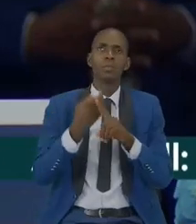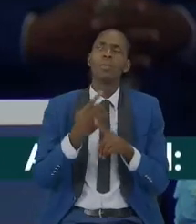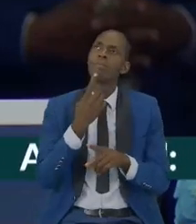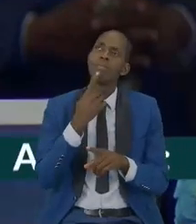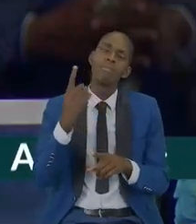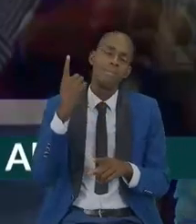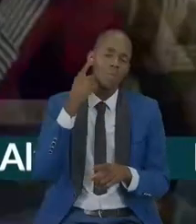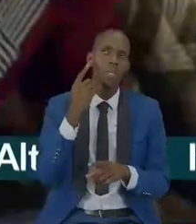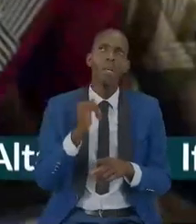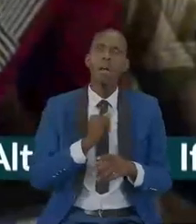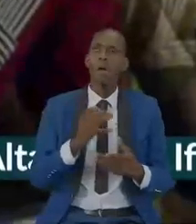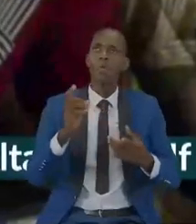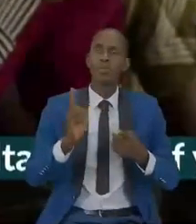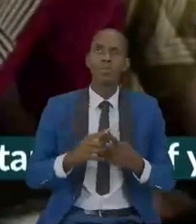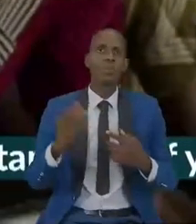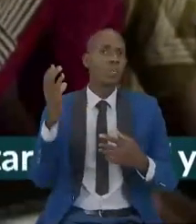Votre attente